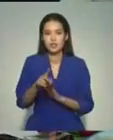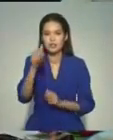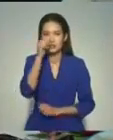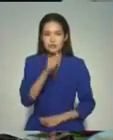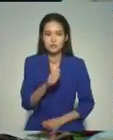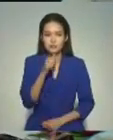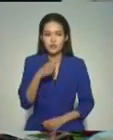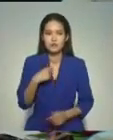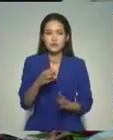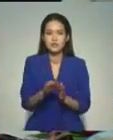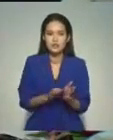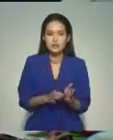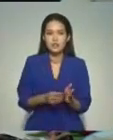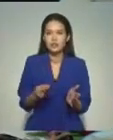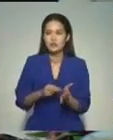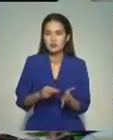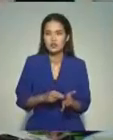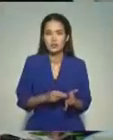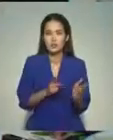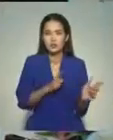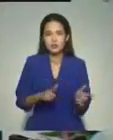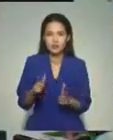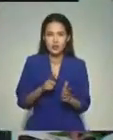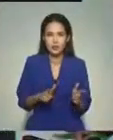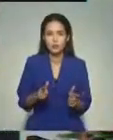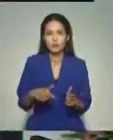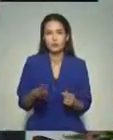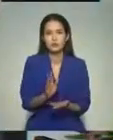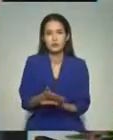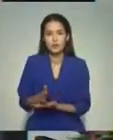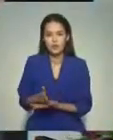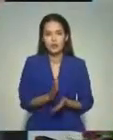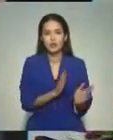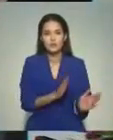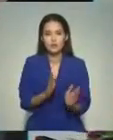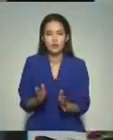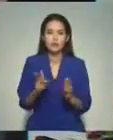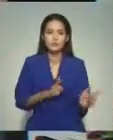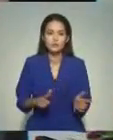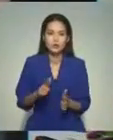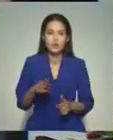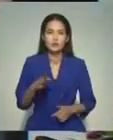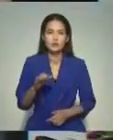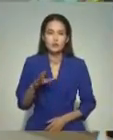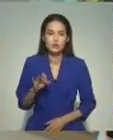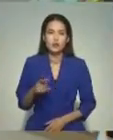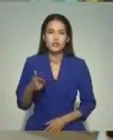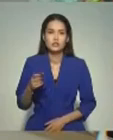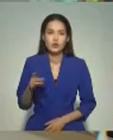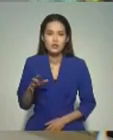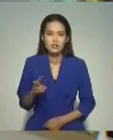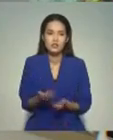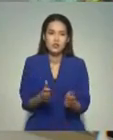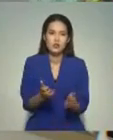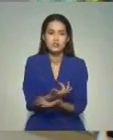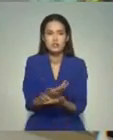мы стали уже делать заготовки там какие-то коробочки подготавливать Оазис корзины все готовить